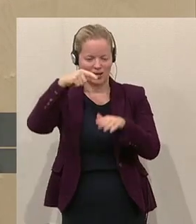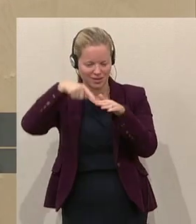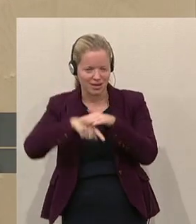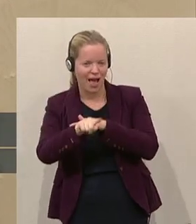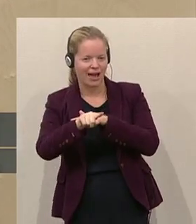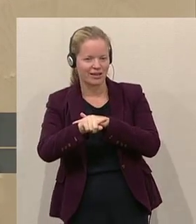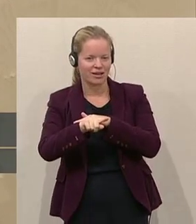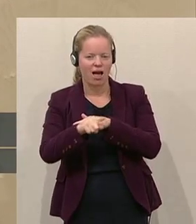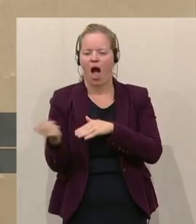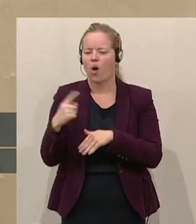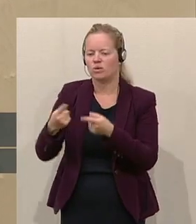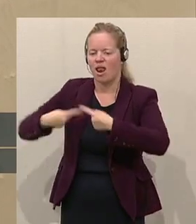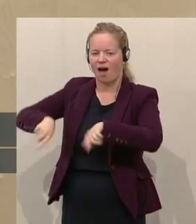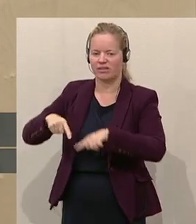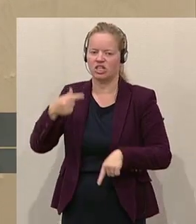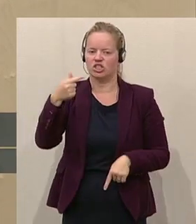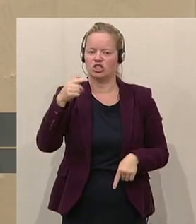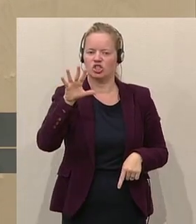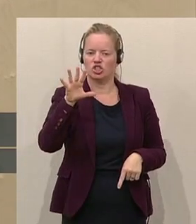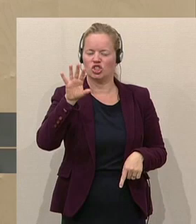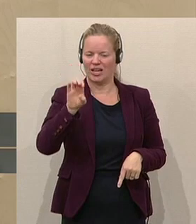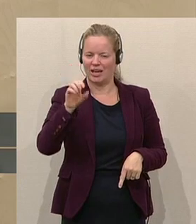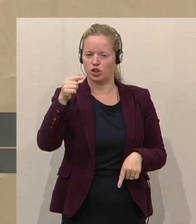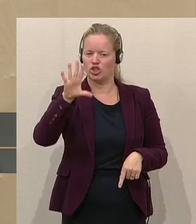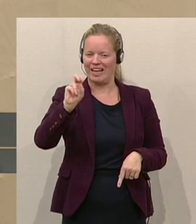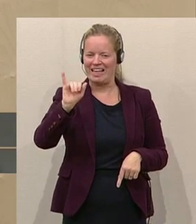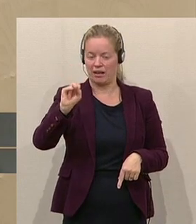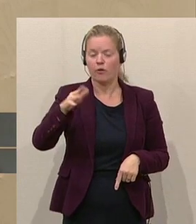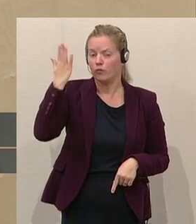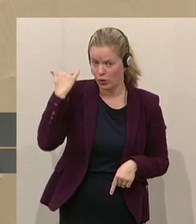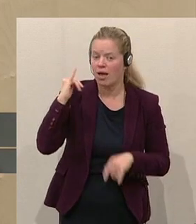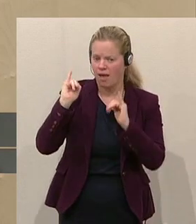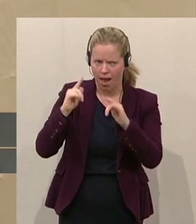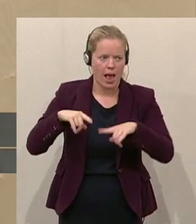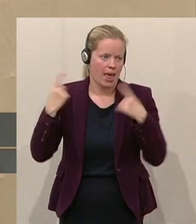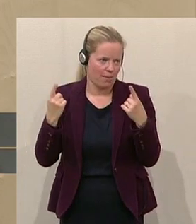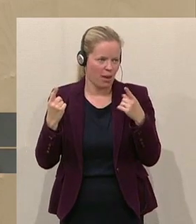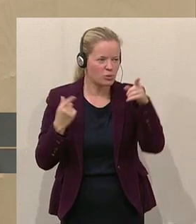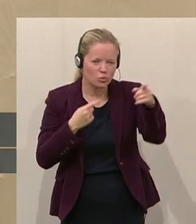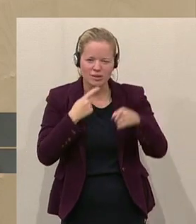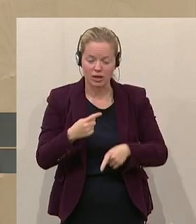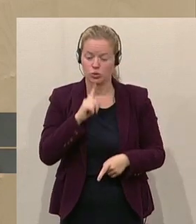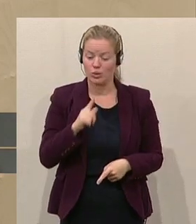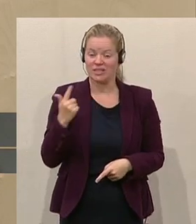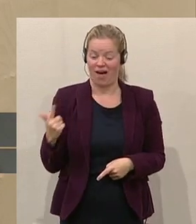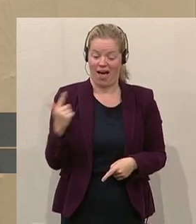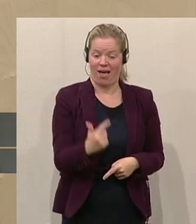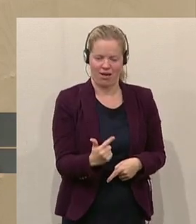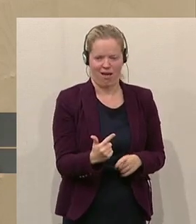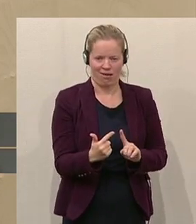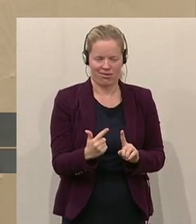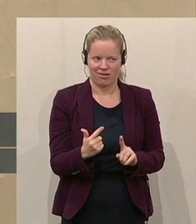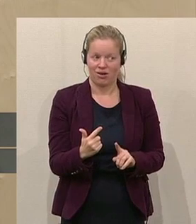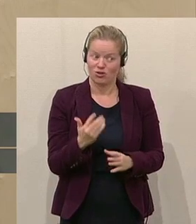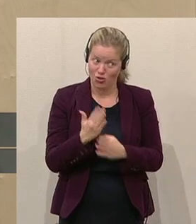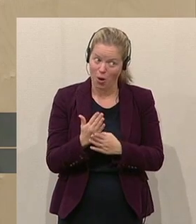Ganze funktioniert. Ja, das ist wahrscheinlich so. Das haben wir in der Vergangenheit auch erlebt. Nur ich bin der Überzeugung, dass es eben nicht so ist, dass es nur 2 Kinder sind, sondern wir haben im Vielfachen das Problem